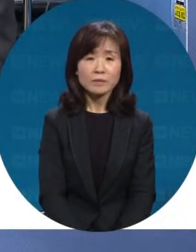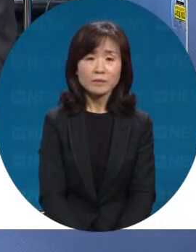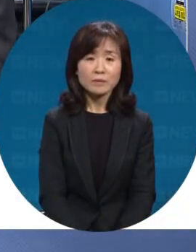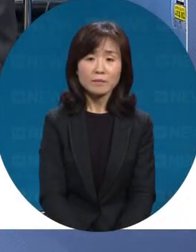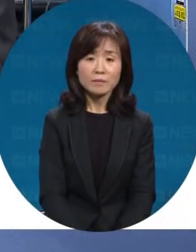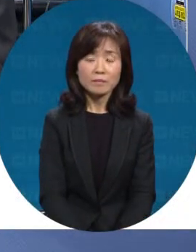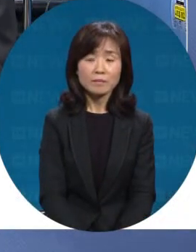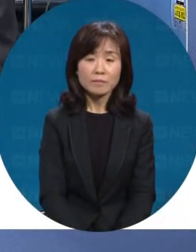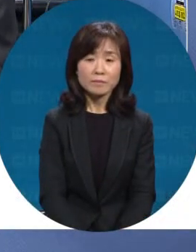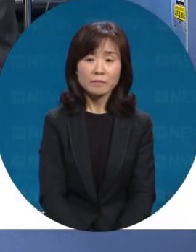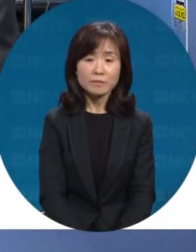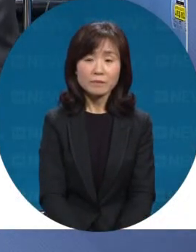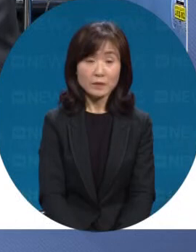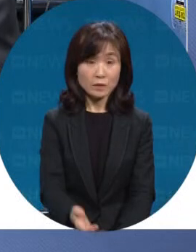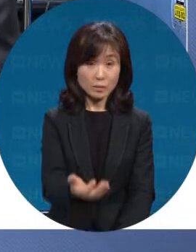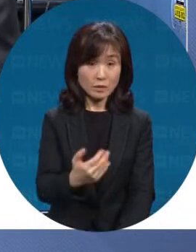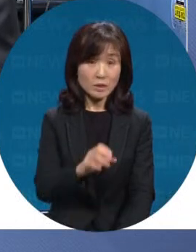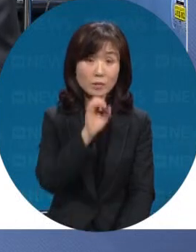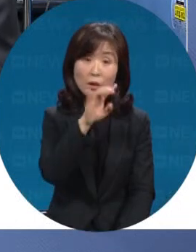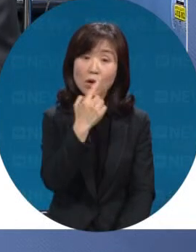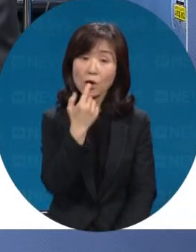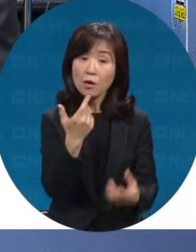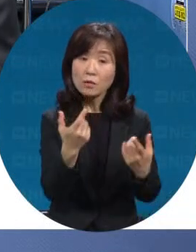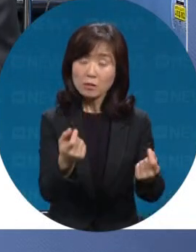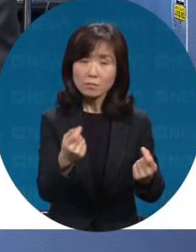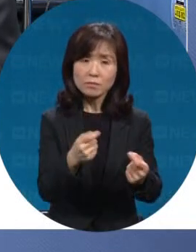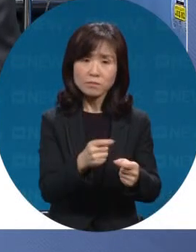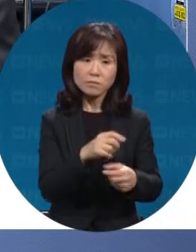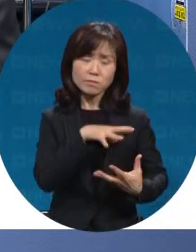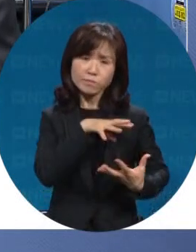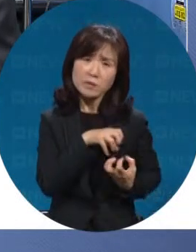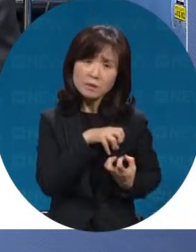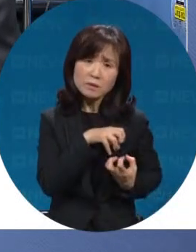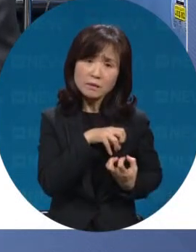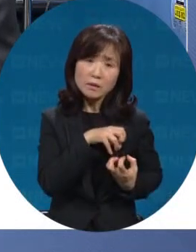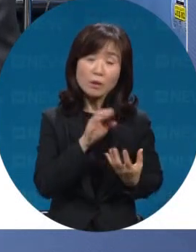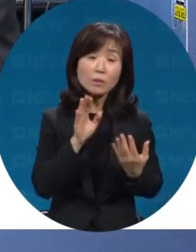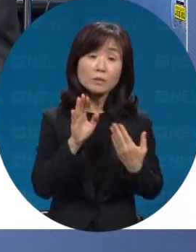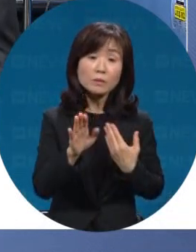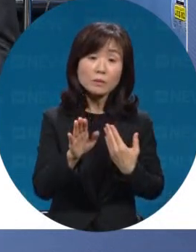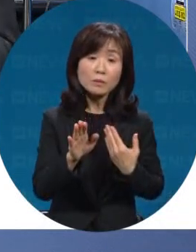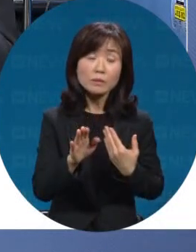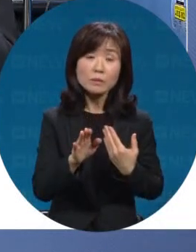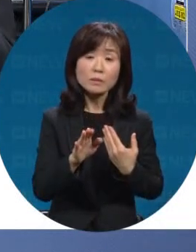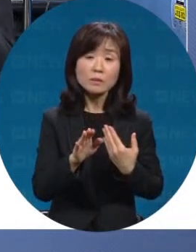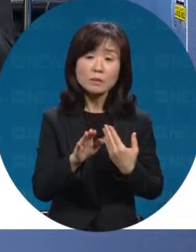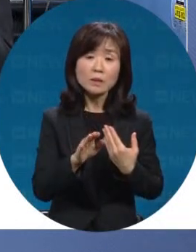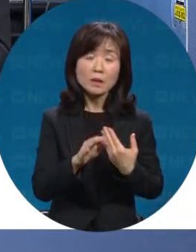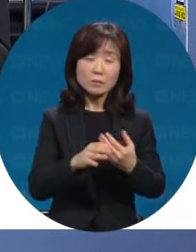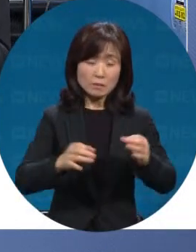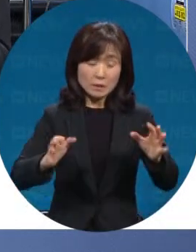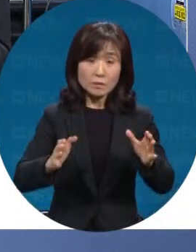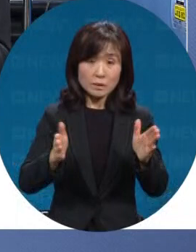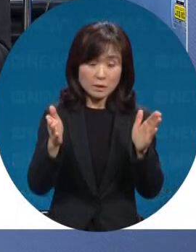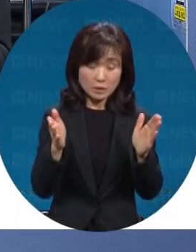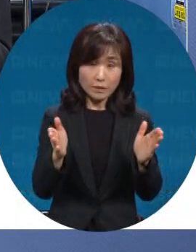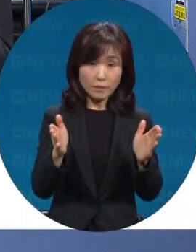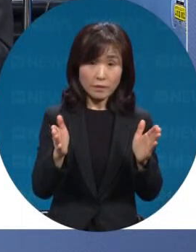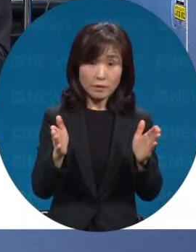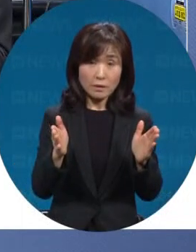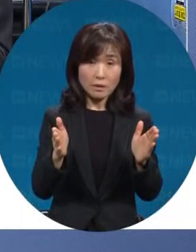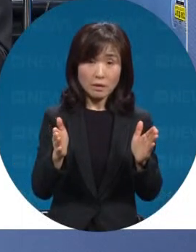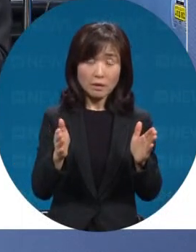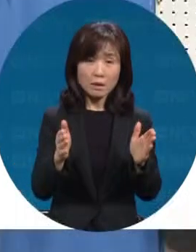예, 제가 좀 전에도 말씀드렸지만 심장정지 이후에는 아주 짧은 시간